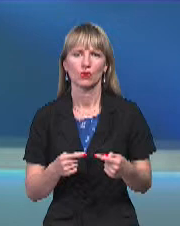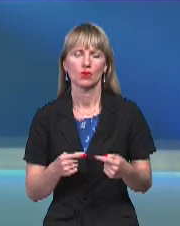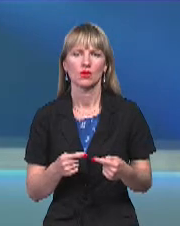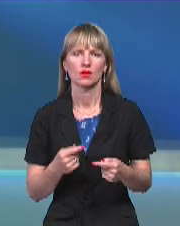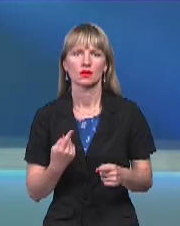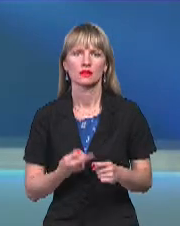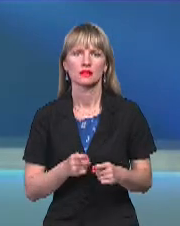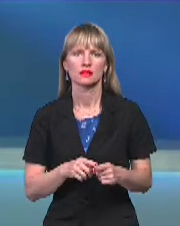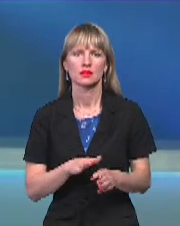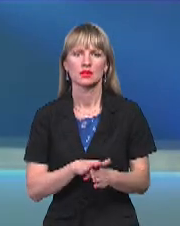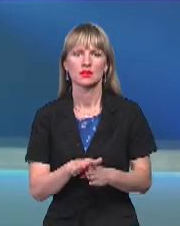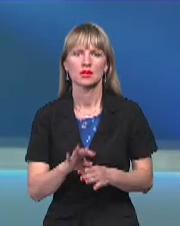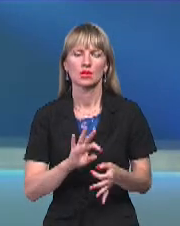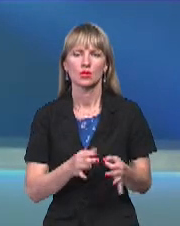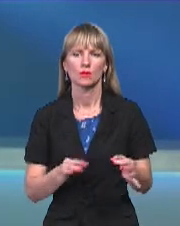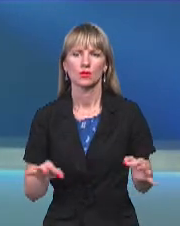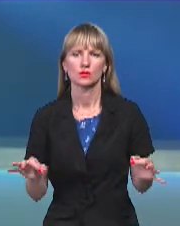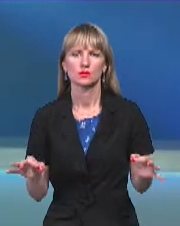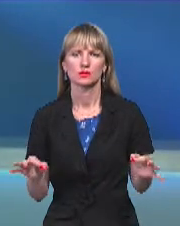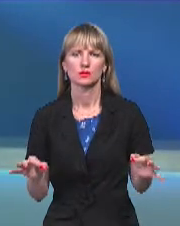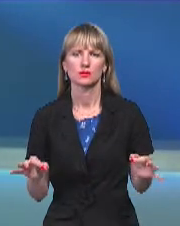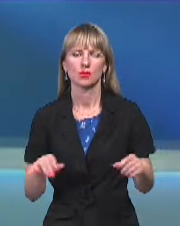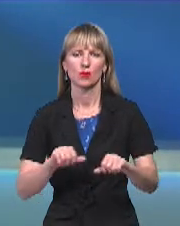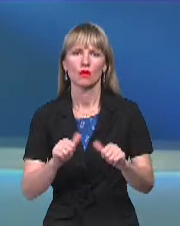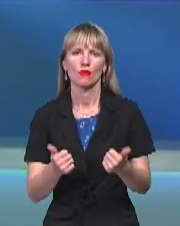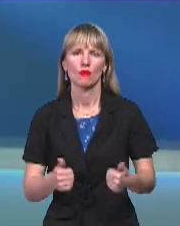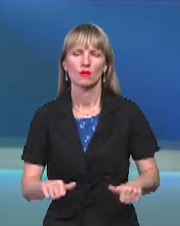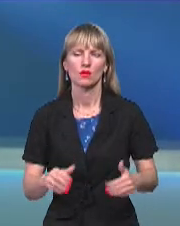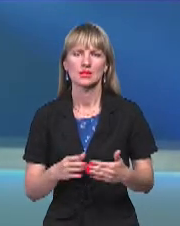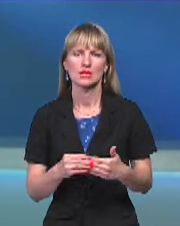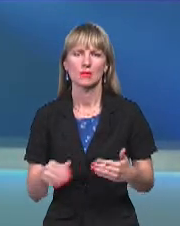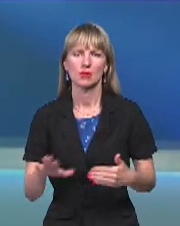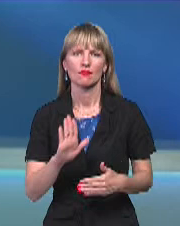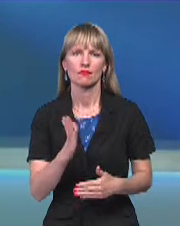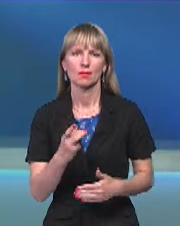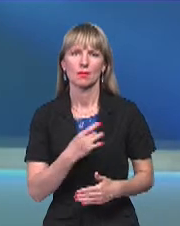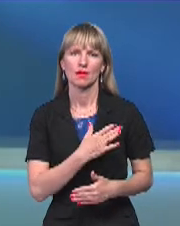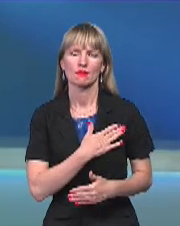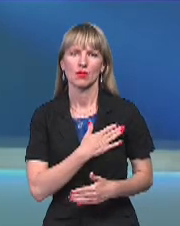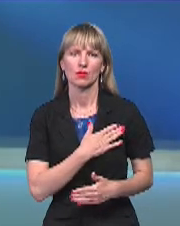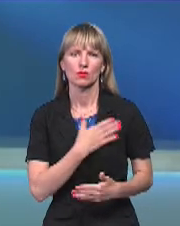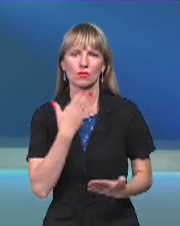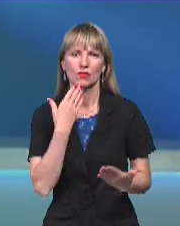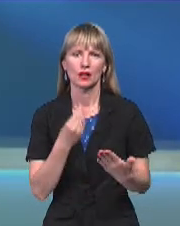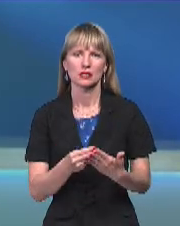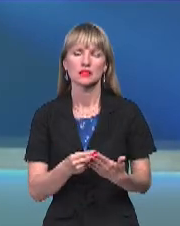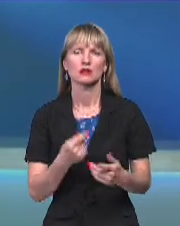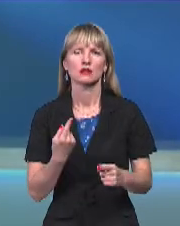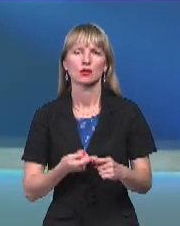Це ж цілий процес оформлення ділянок в приватну власність. І тому,